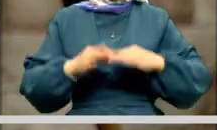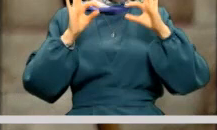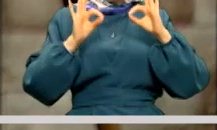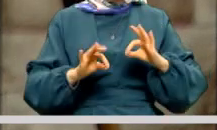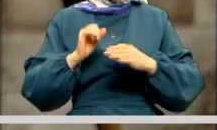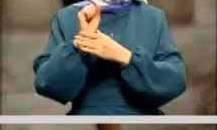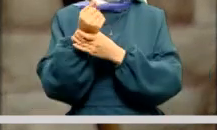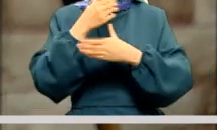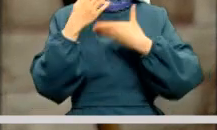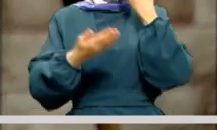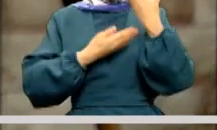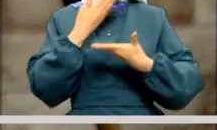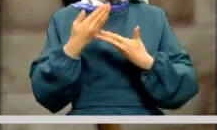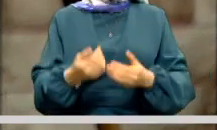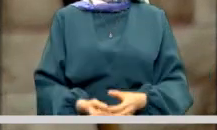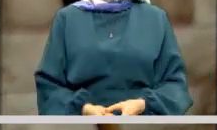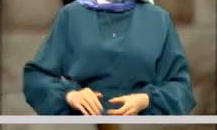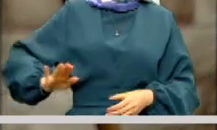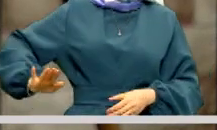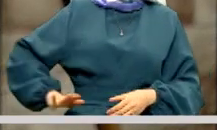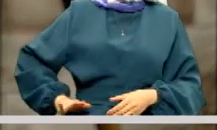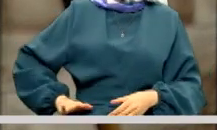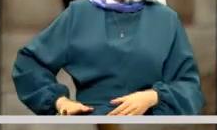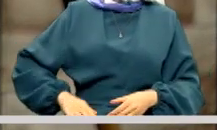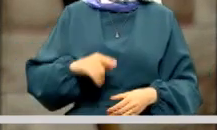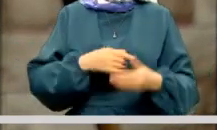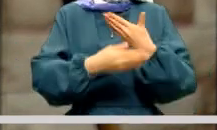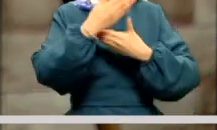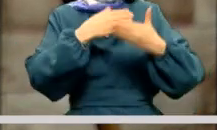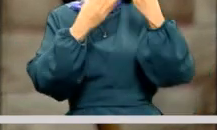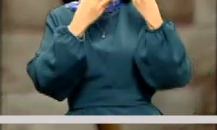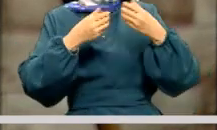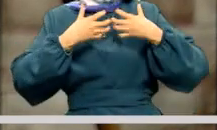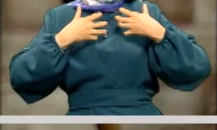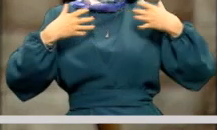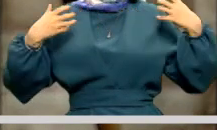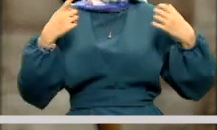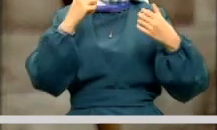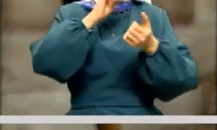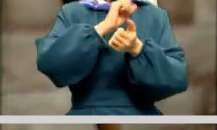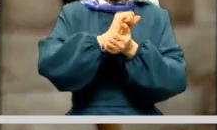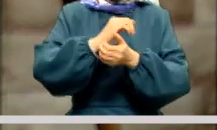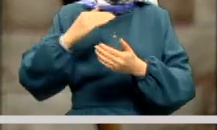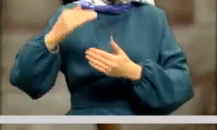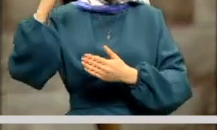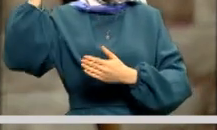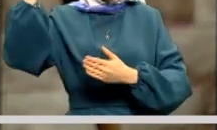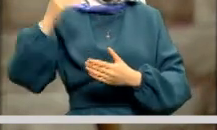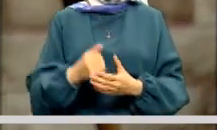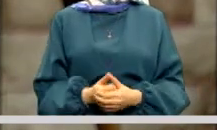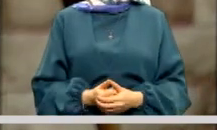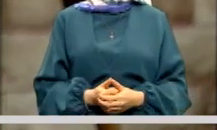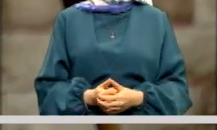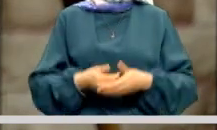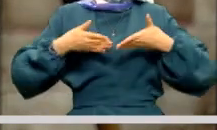uzmanlarca belirtilen çocuklarımızın Öncelikle güvenli bir ailede yetişmesi şimdi dünyaya